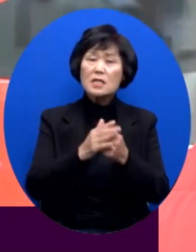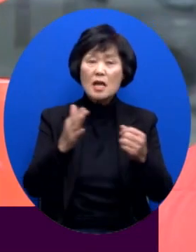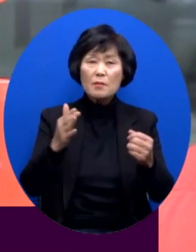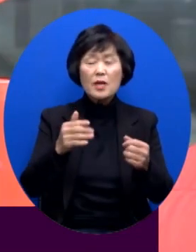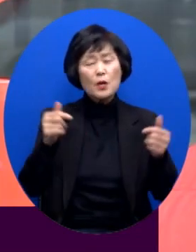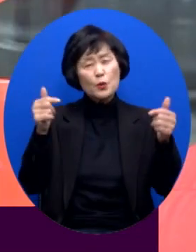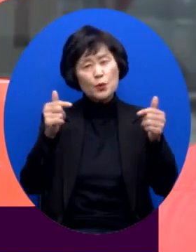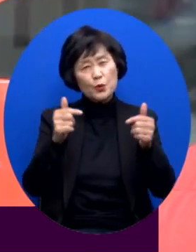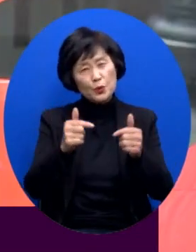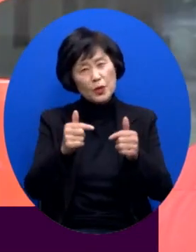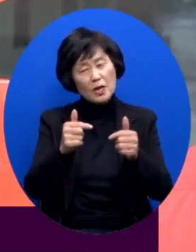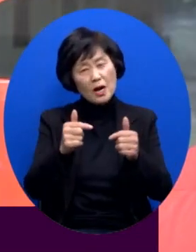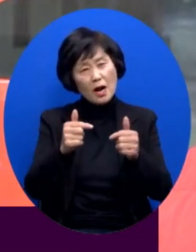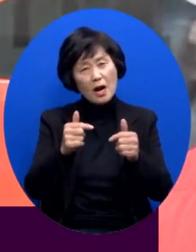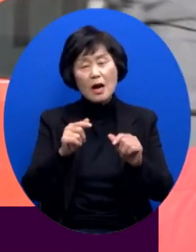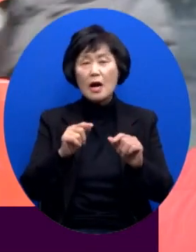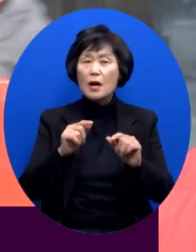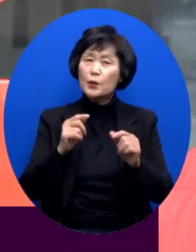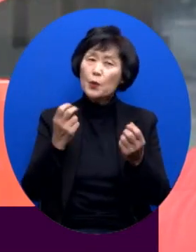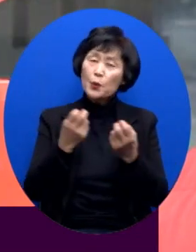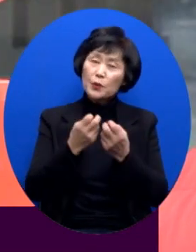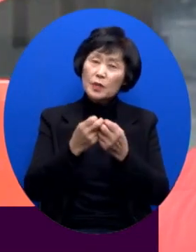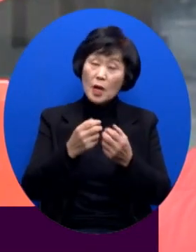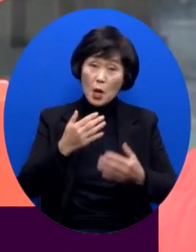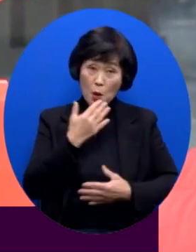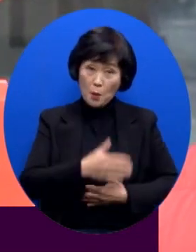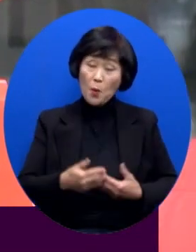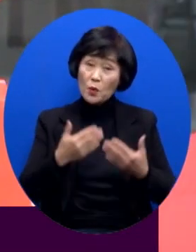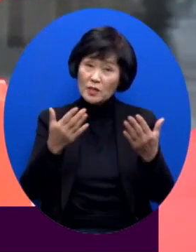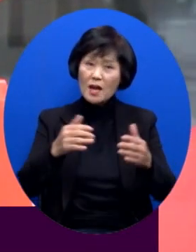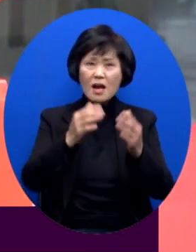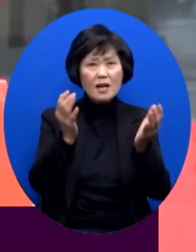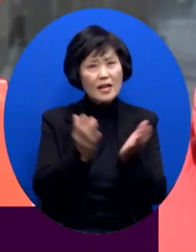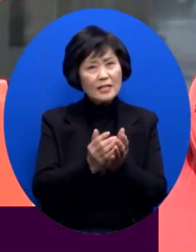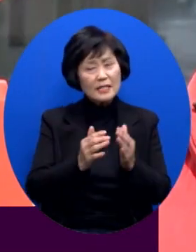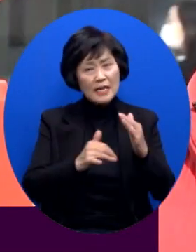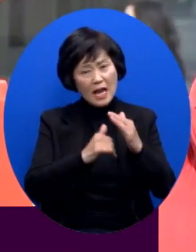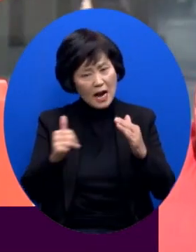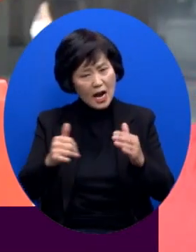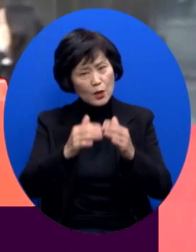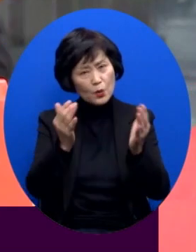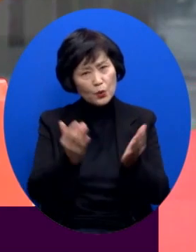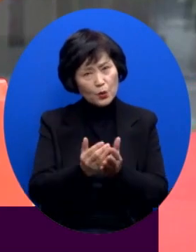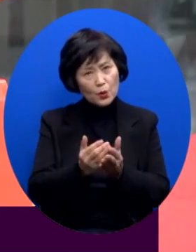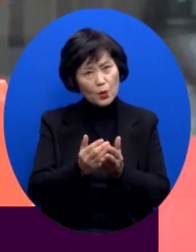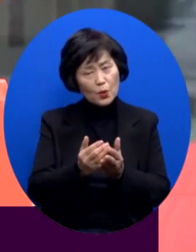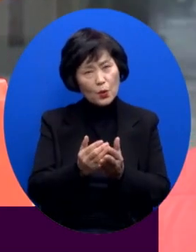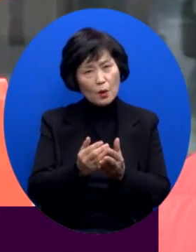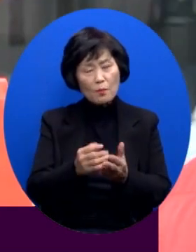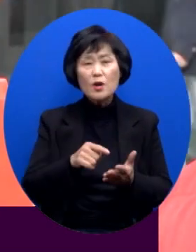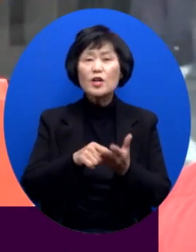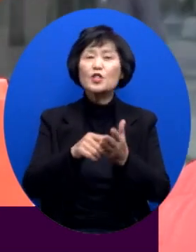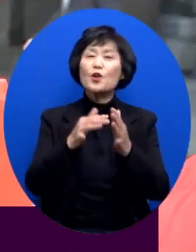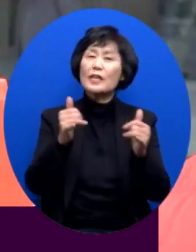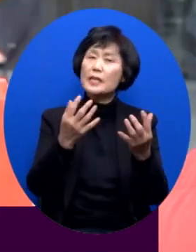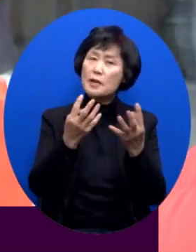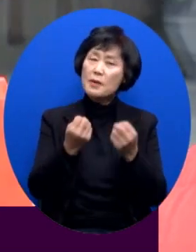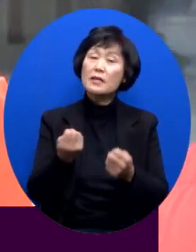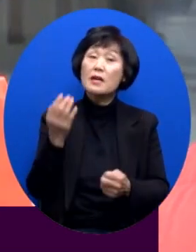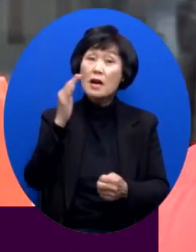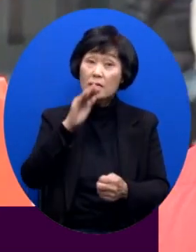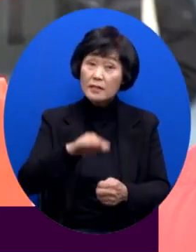부분이라든지 그리고 봉사 단체나 가족 단위의 신청자 자원봉사들이 많았거든요. 근데 그 부분을